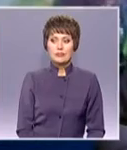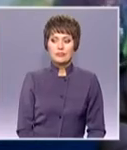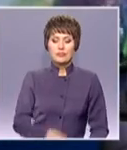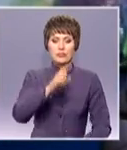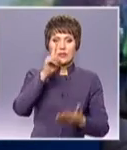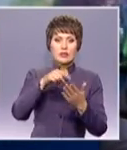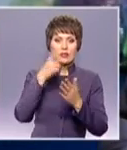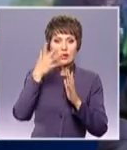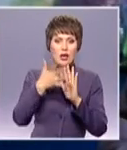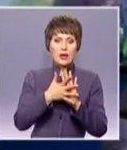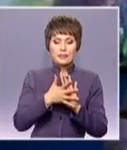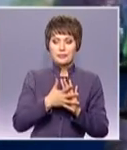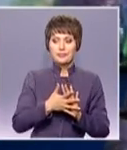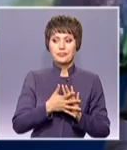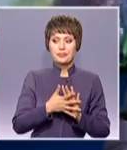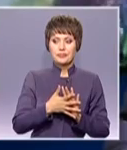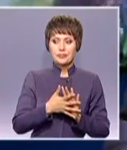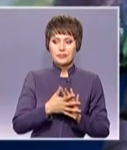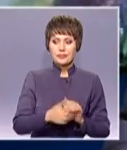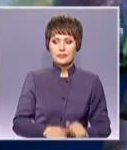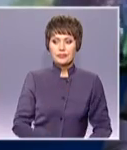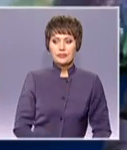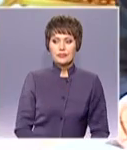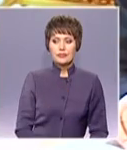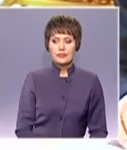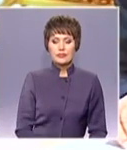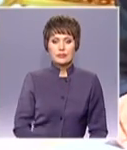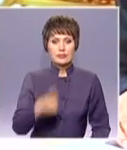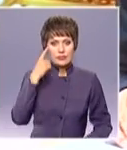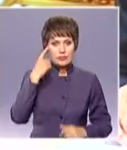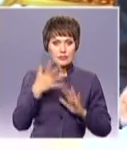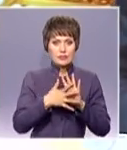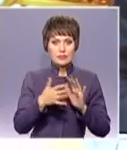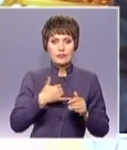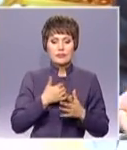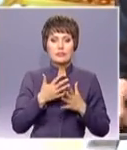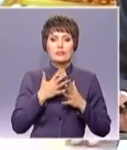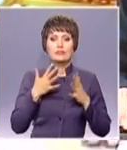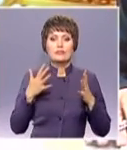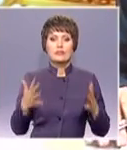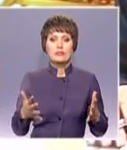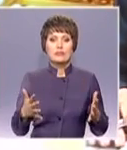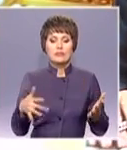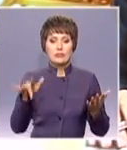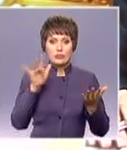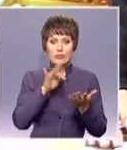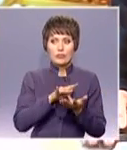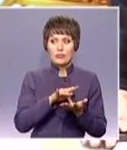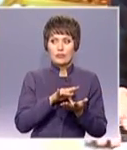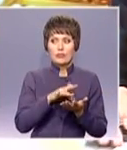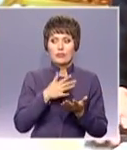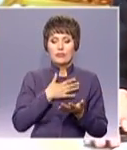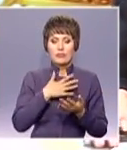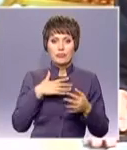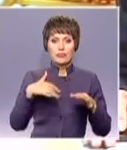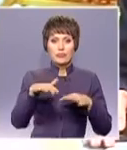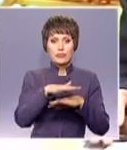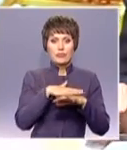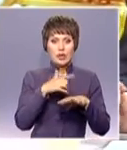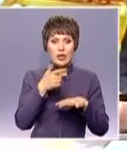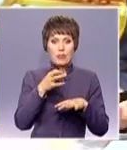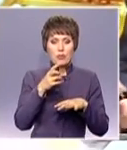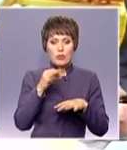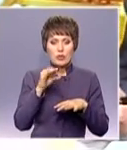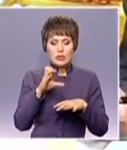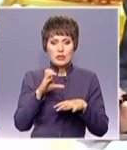Вопрос понятен, да? Вот, понимаете, у нас очень большой город, наш мегаполис, и вода,